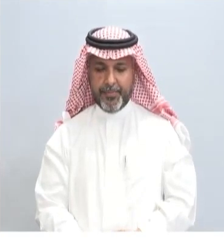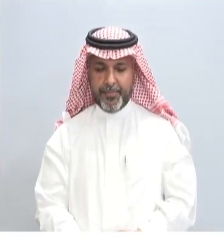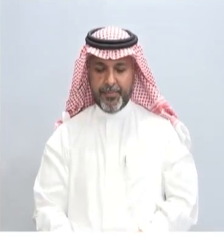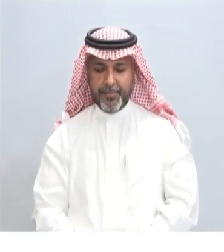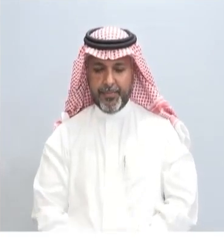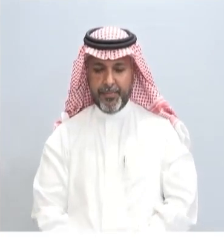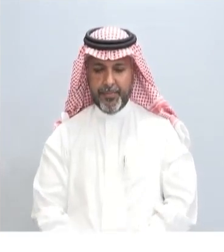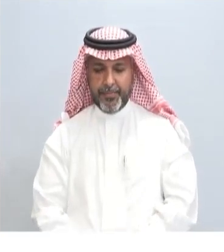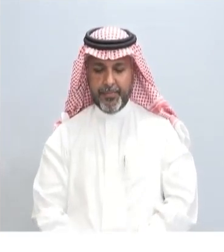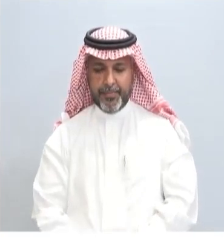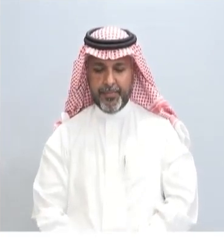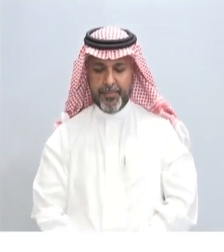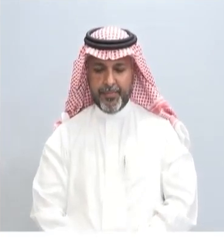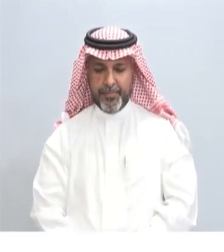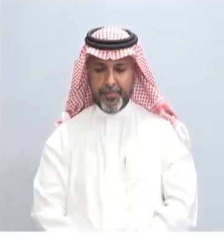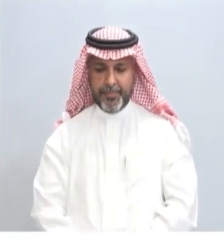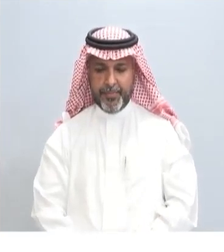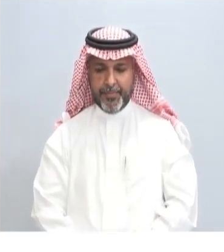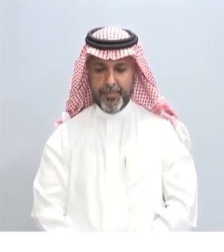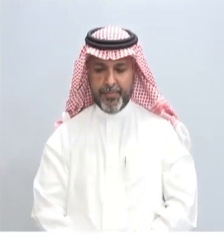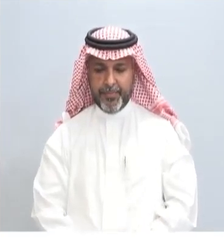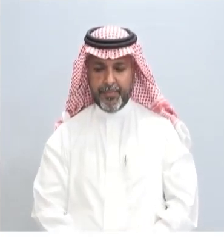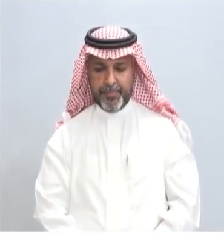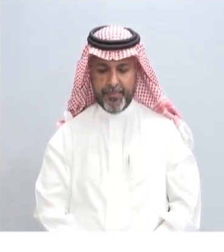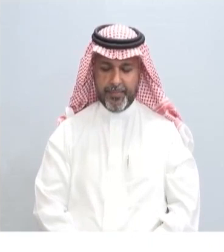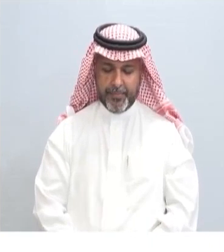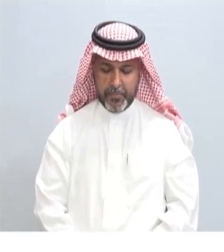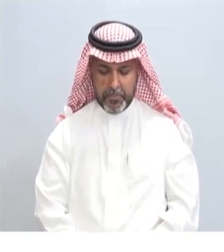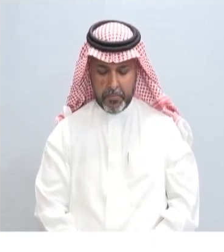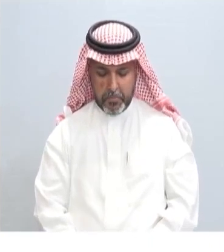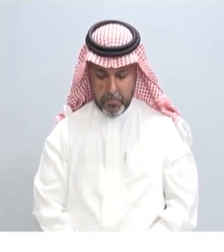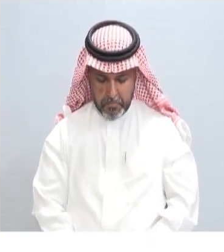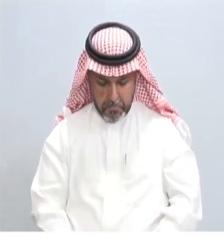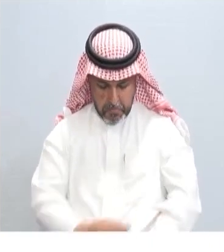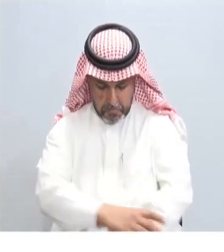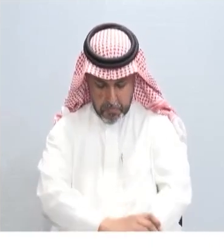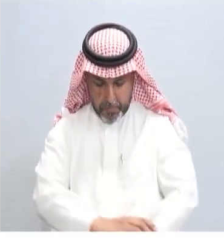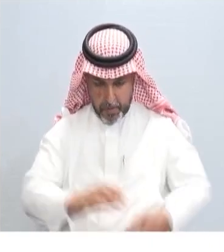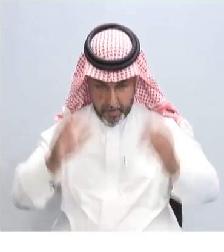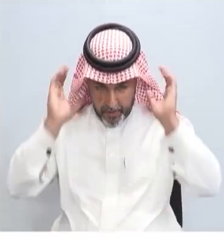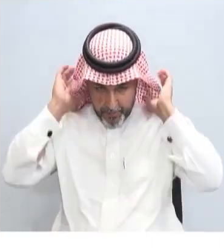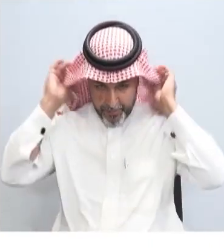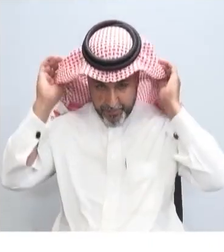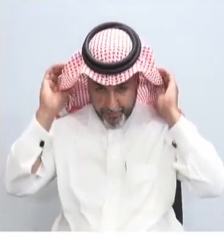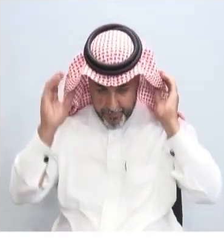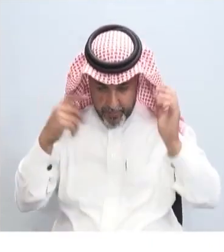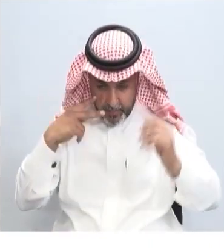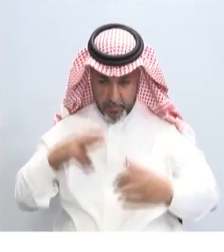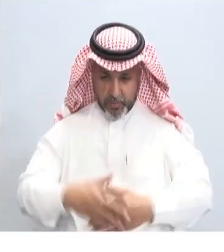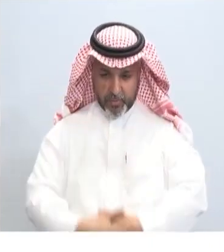ننتقل الان الى الفقره الثالثه من فقرات هذا الدرس اللي هي الحوادث المتنافيه وغير المتنافيه